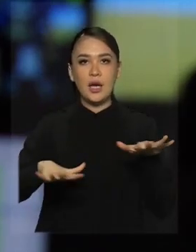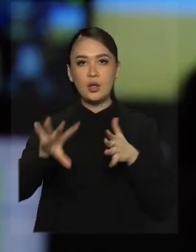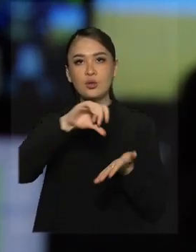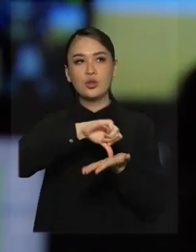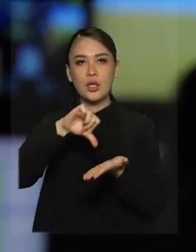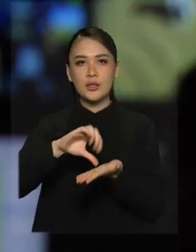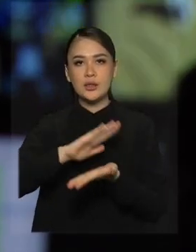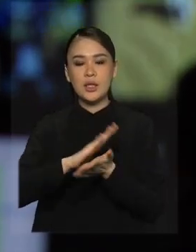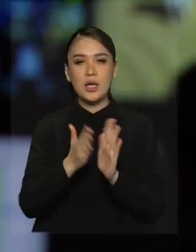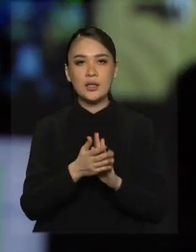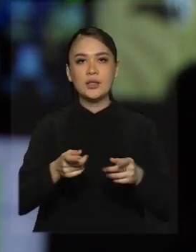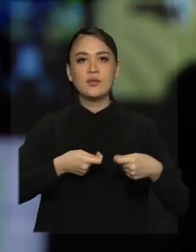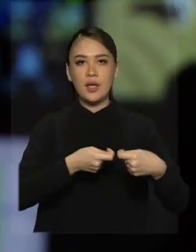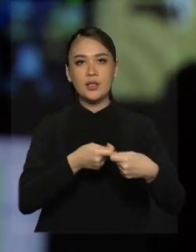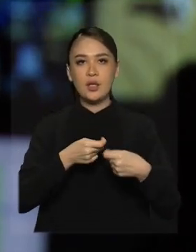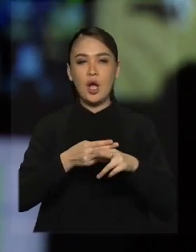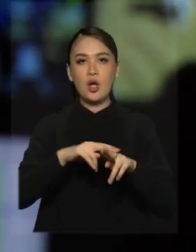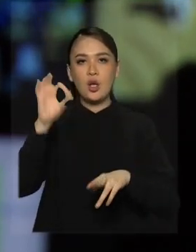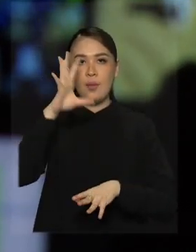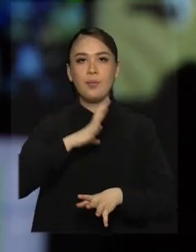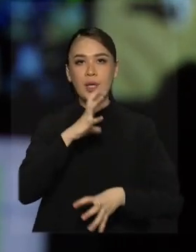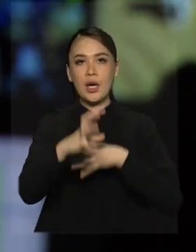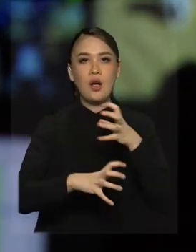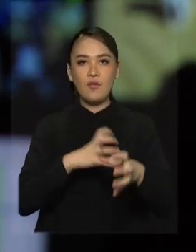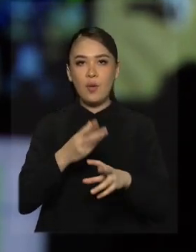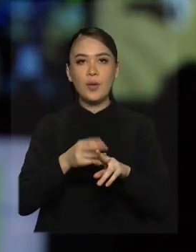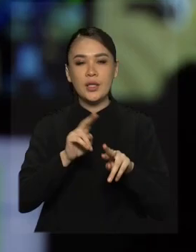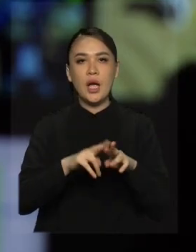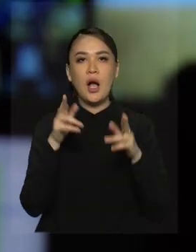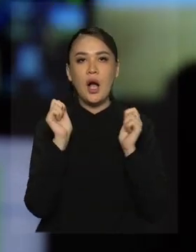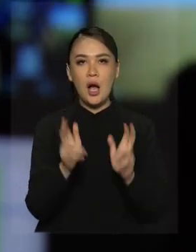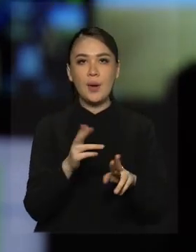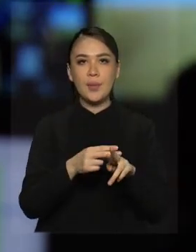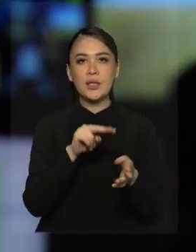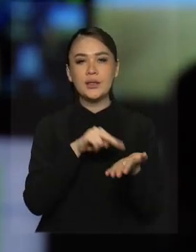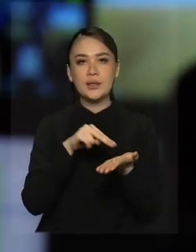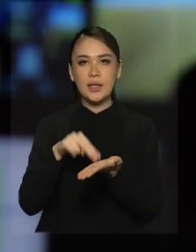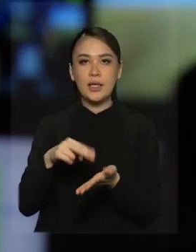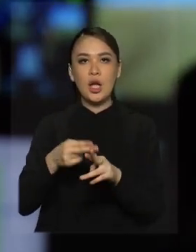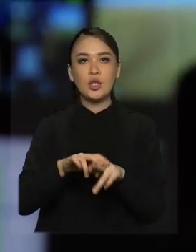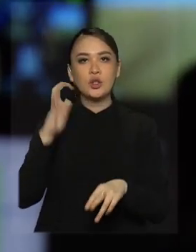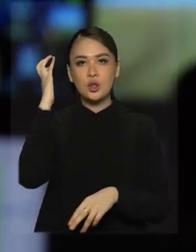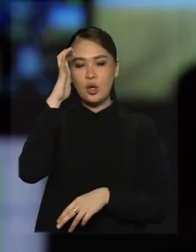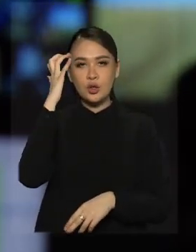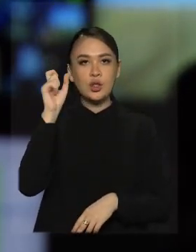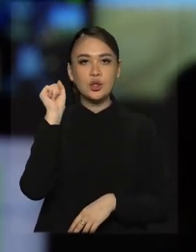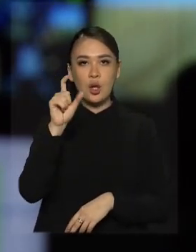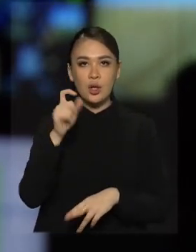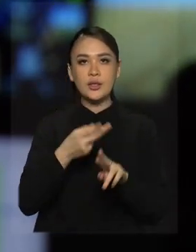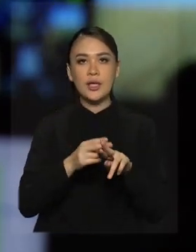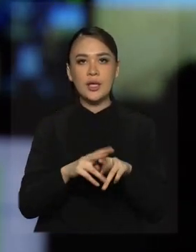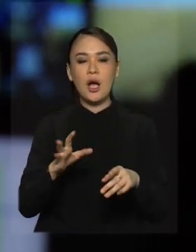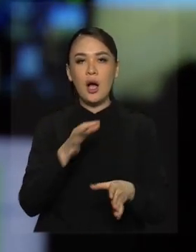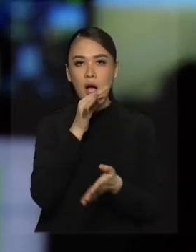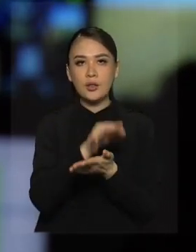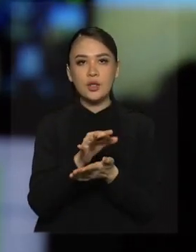сделки связывают с неопределенностью на мировом рынке. Как реагируют цены на черное золото и какие прогнозы дают